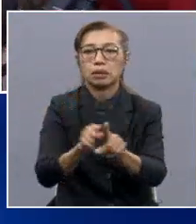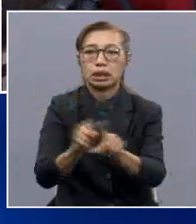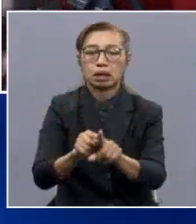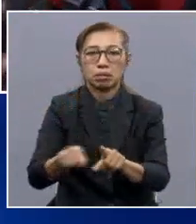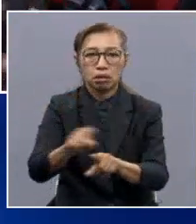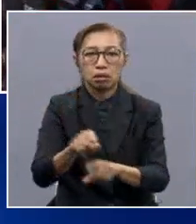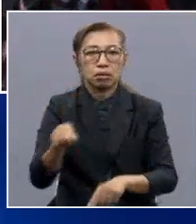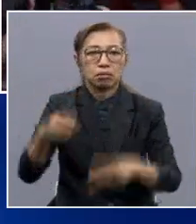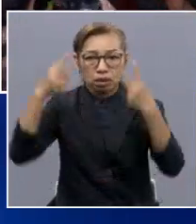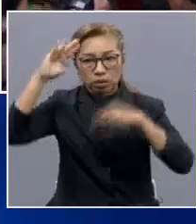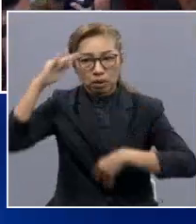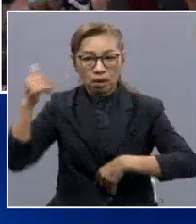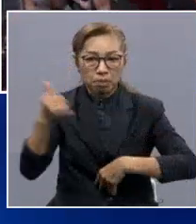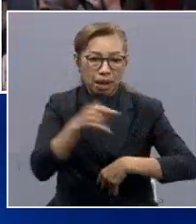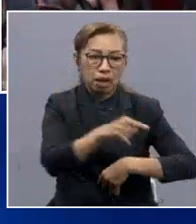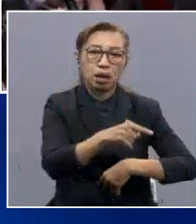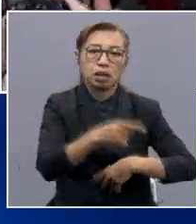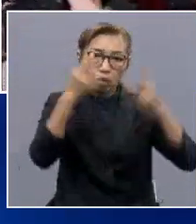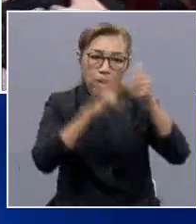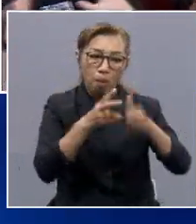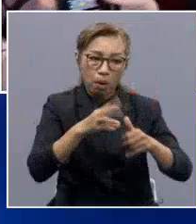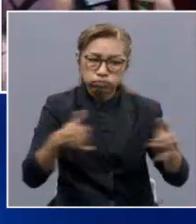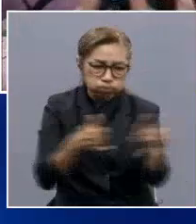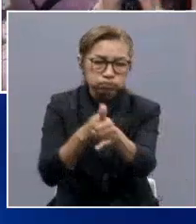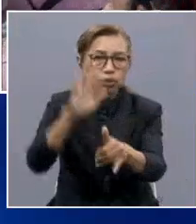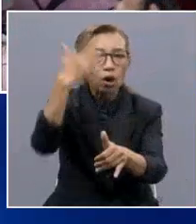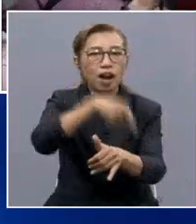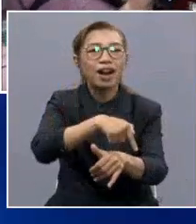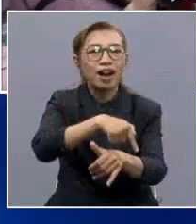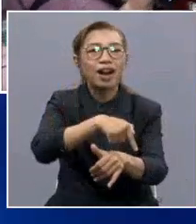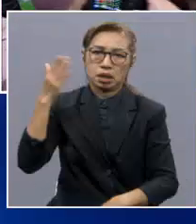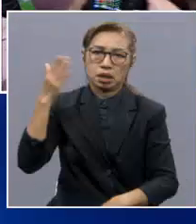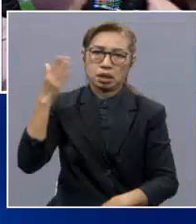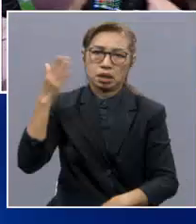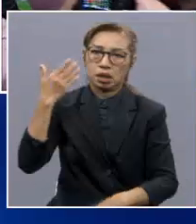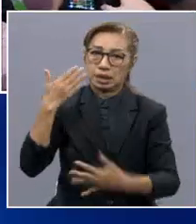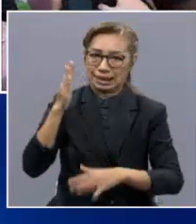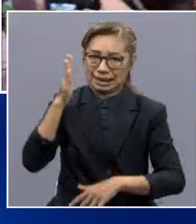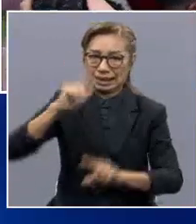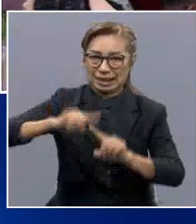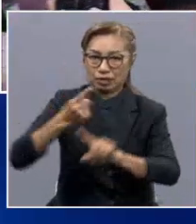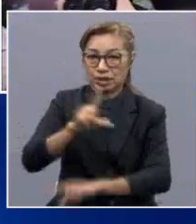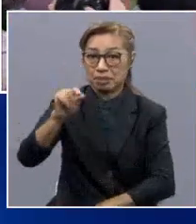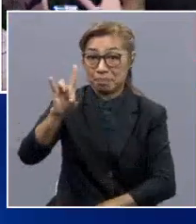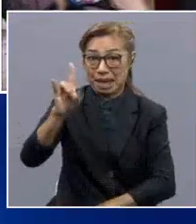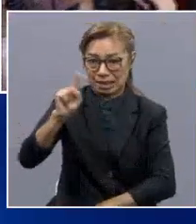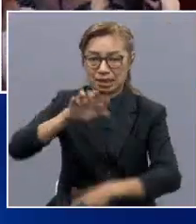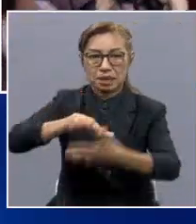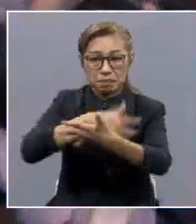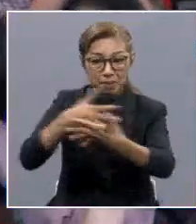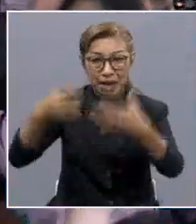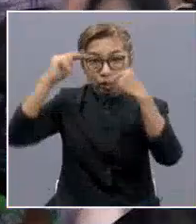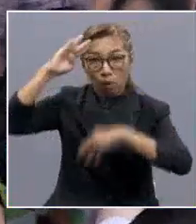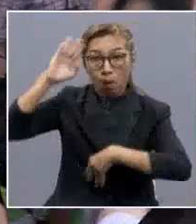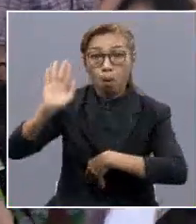แบบชนกันเลยเนี่ยนะคะแต่ล่าสุดเนี่ยมีข่าวคุณผู้ชมว่าในวันที่28มกราคมที่จะถึงเนี้ยบิ๊กตู่ที่มีกำหนดที่